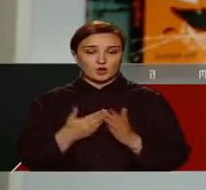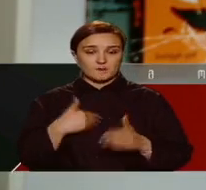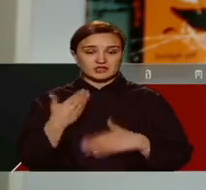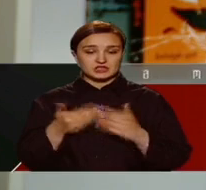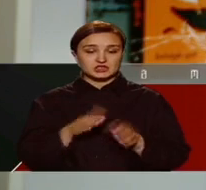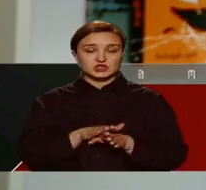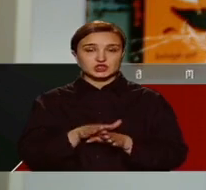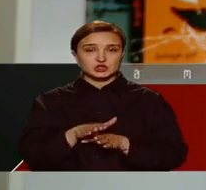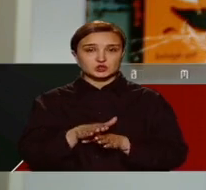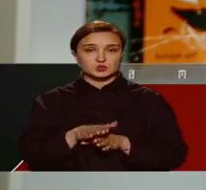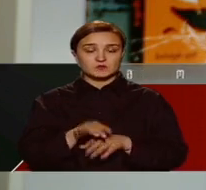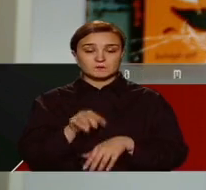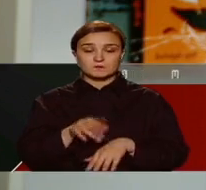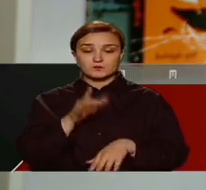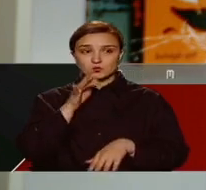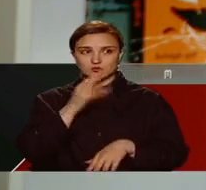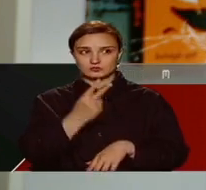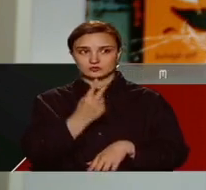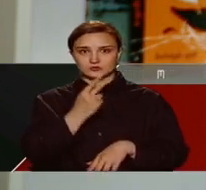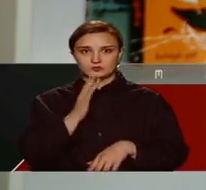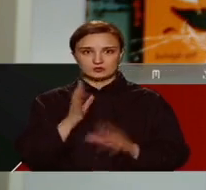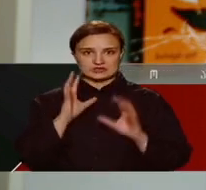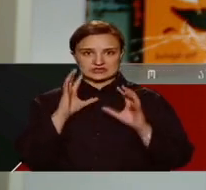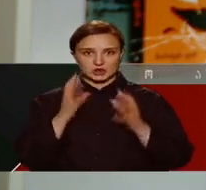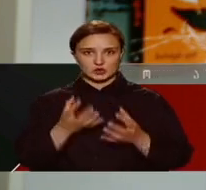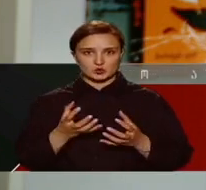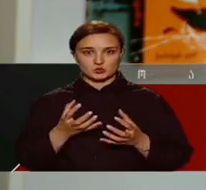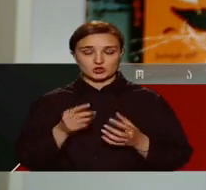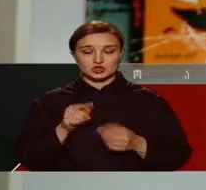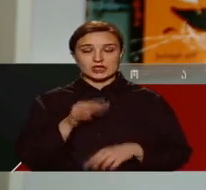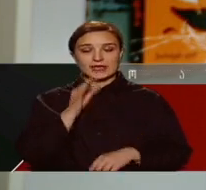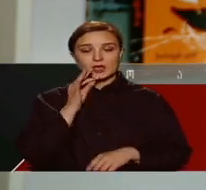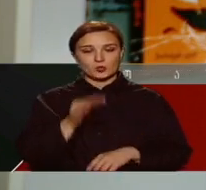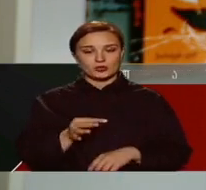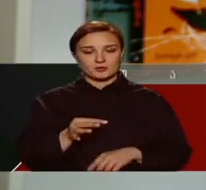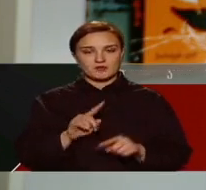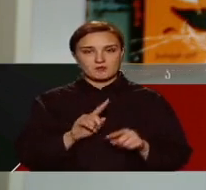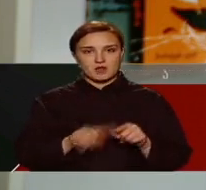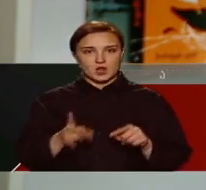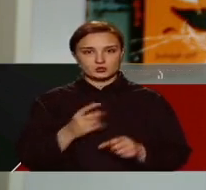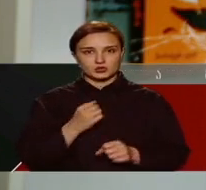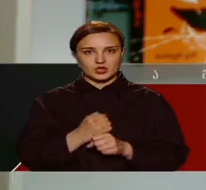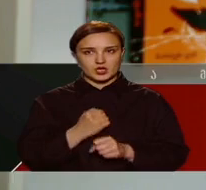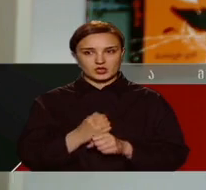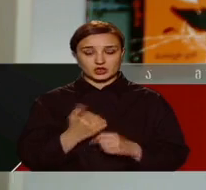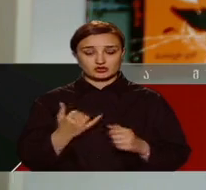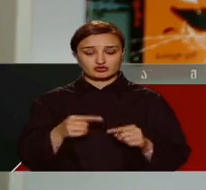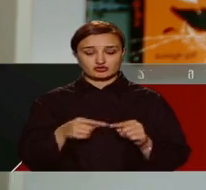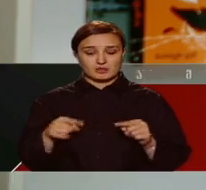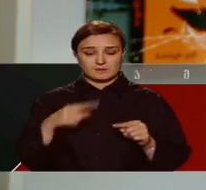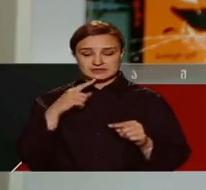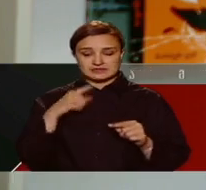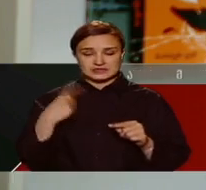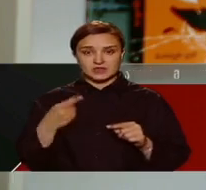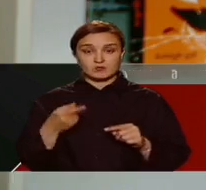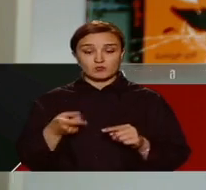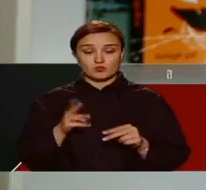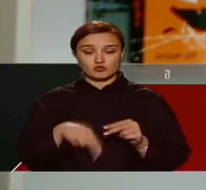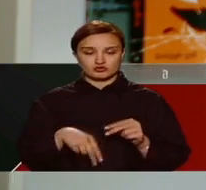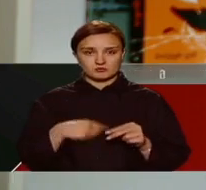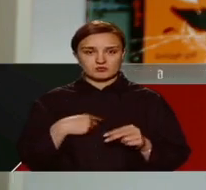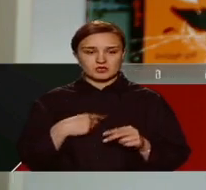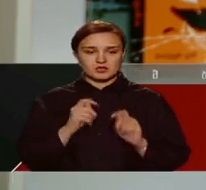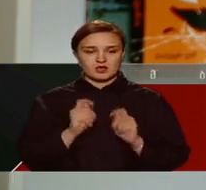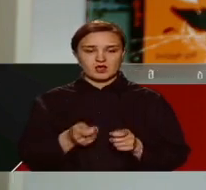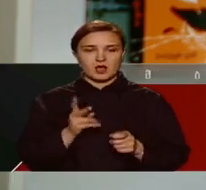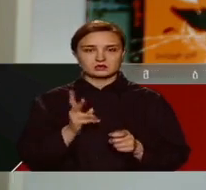Ჩვენ მაშინ შემოგხედავენ სერიოზულად. Შენ გეუბნებიან, რომ რა შეიძლება მალე გააკეთე, აგერ ამ წელს მორჩი და ამ წელს შემოგცე, ისე როგორც სხვას ვაძლევ